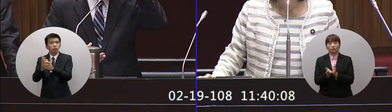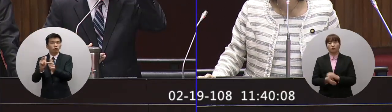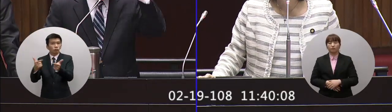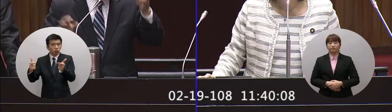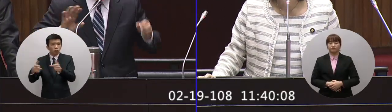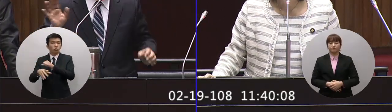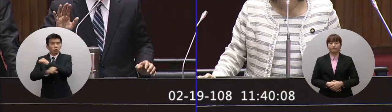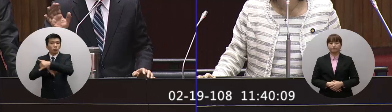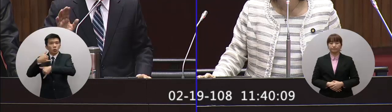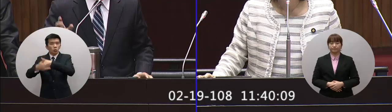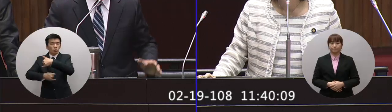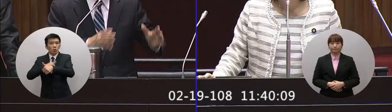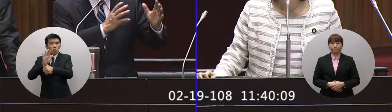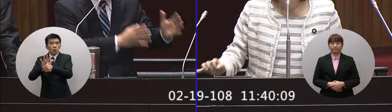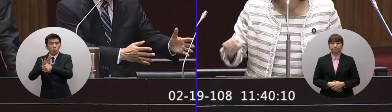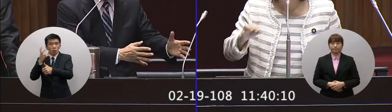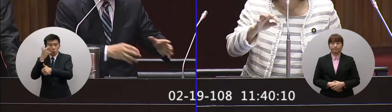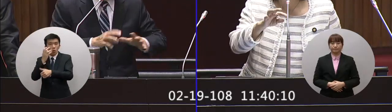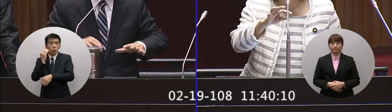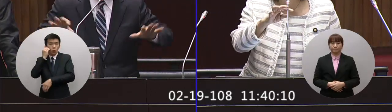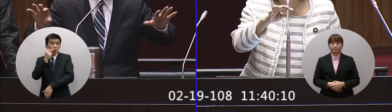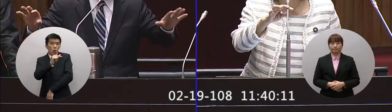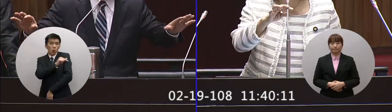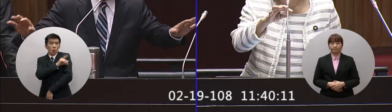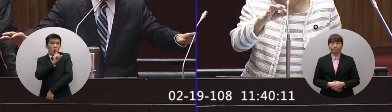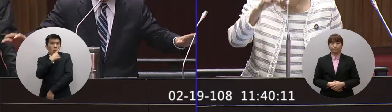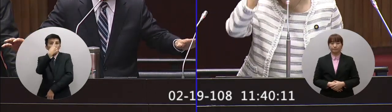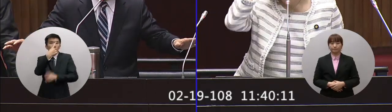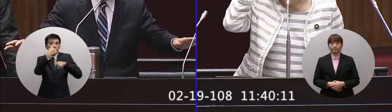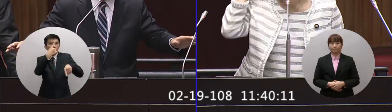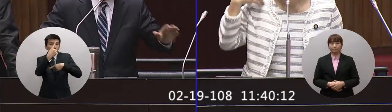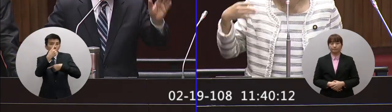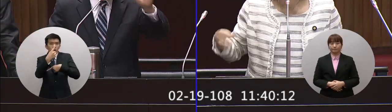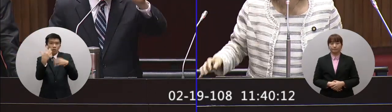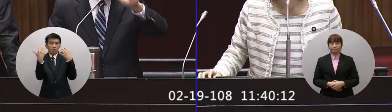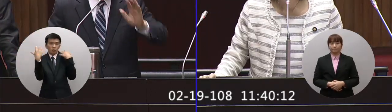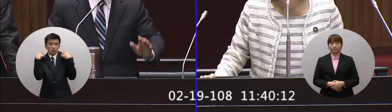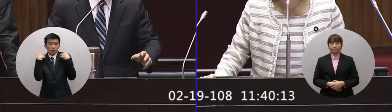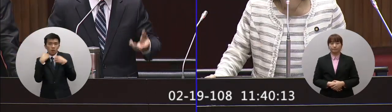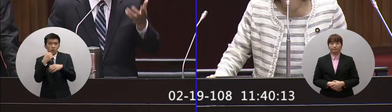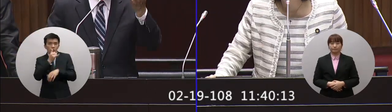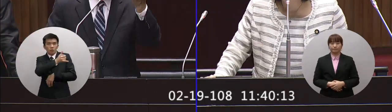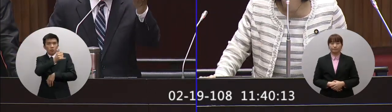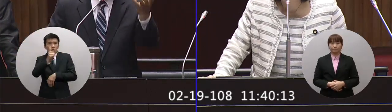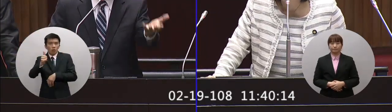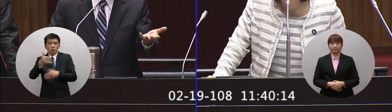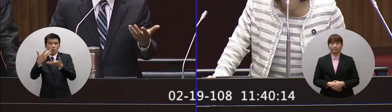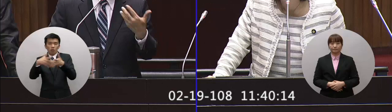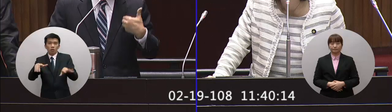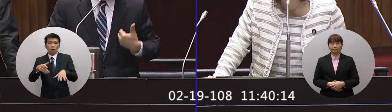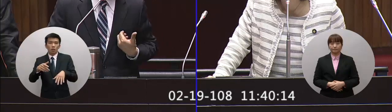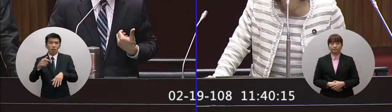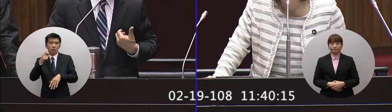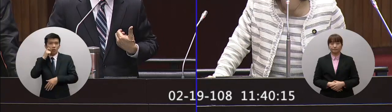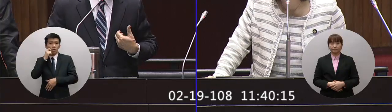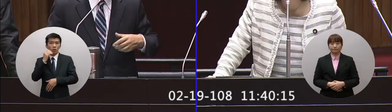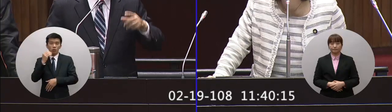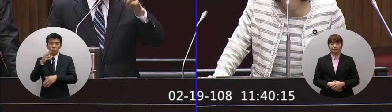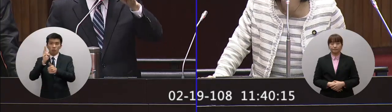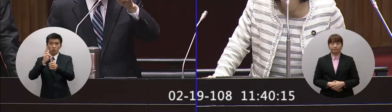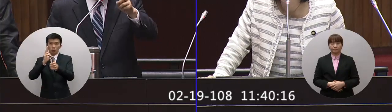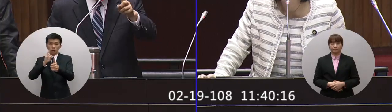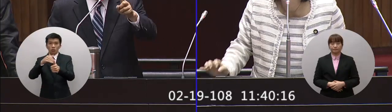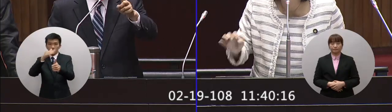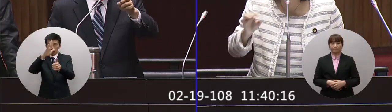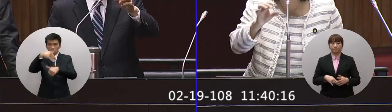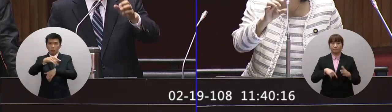其实护理师做不来。他一个护理师要顾好几间病房， 是 他其实做不来。要有个看护是必要的，